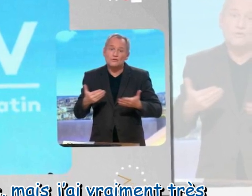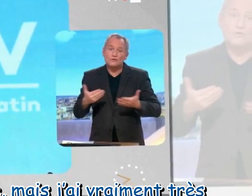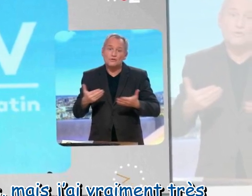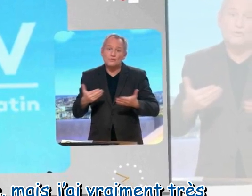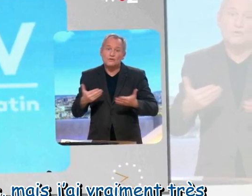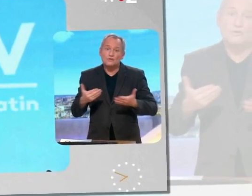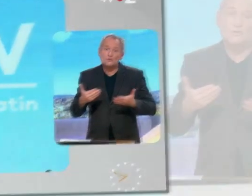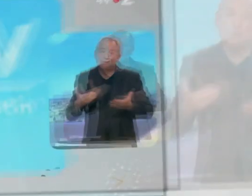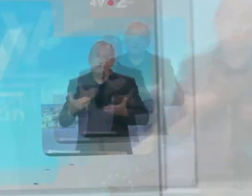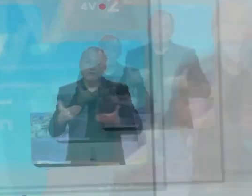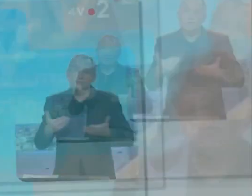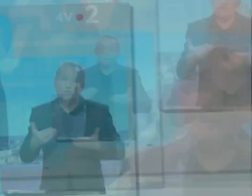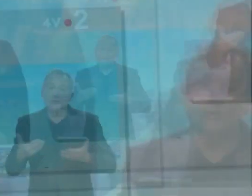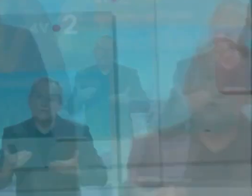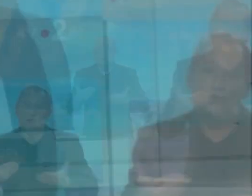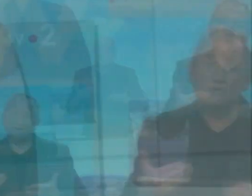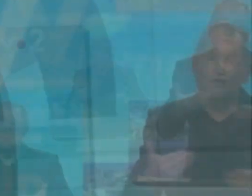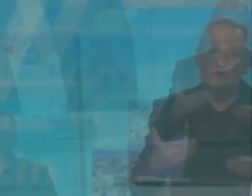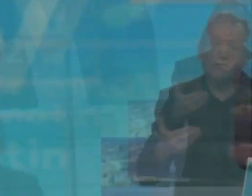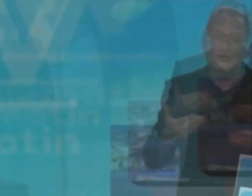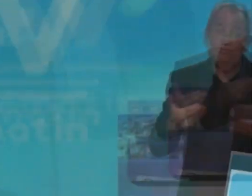devait d'abord faire ses preuves.